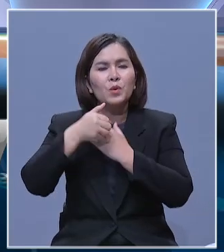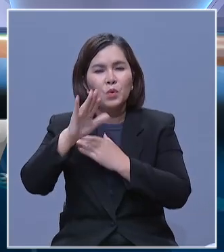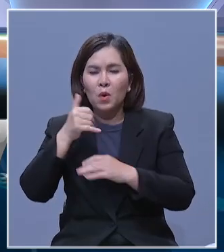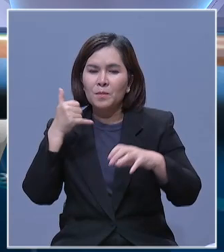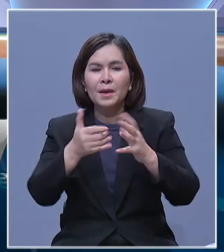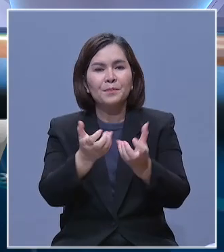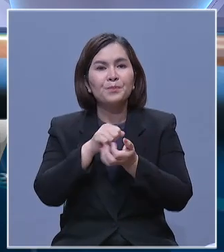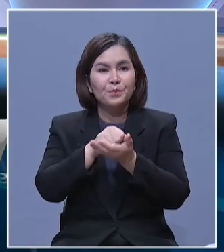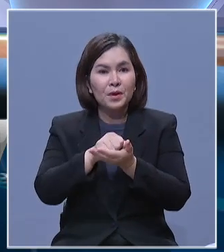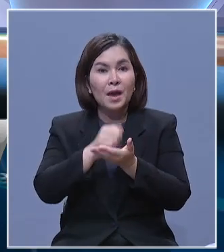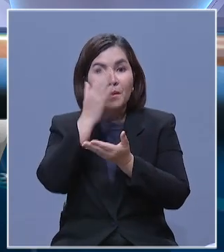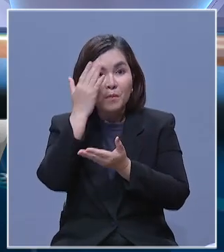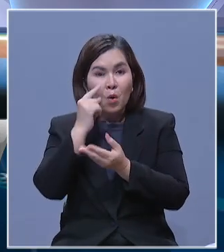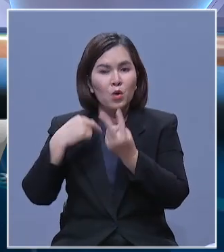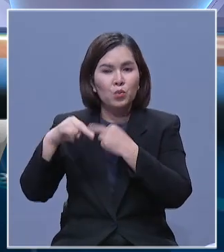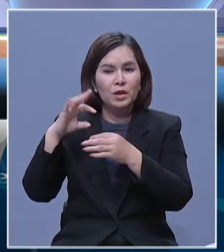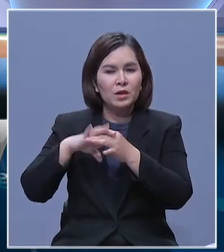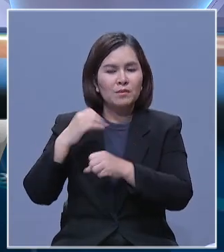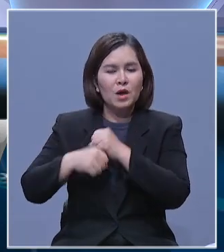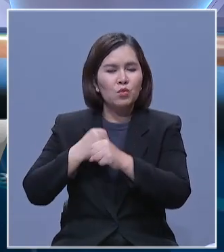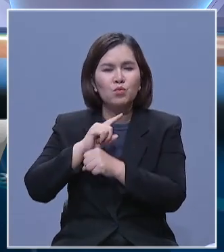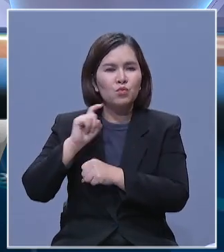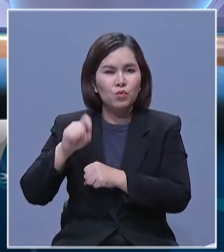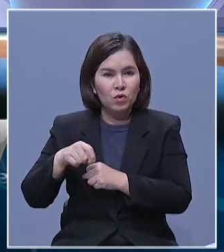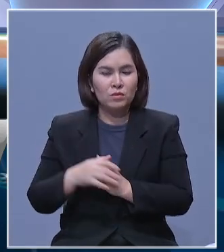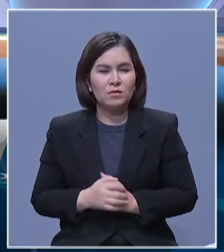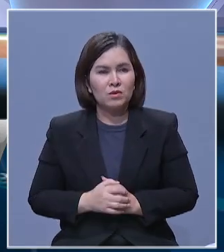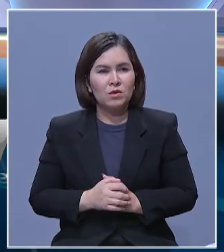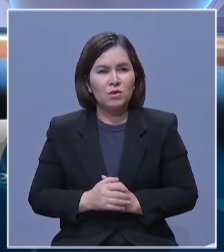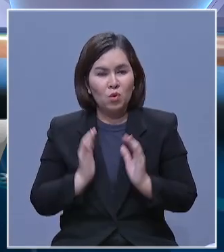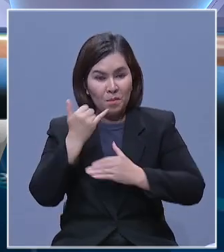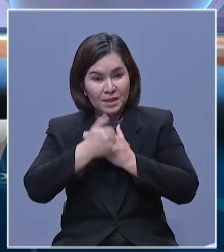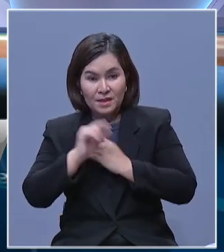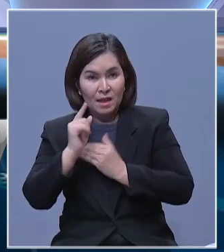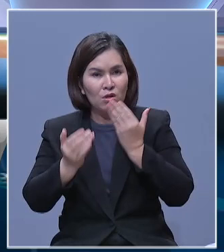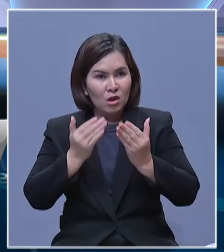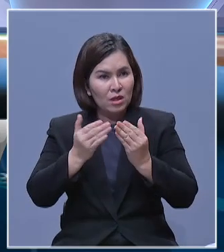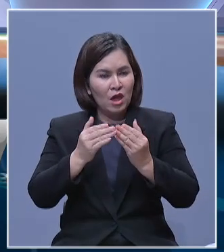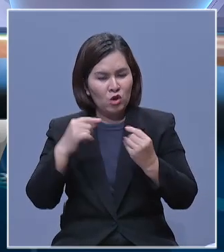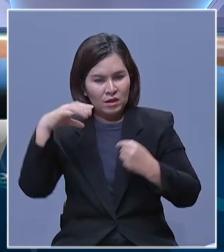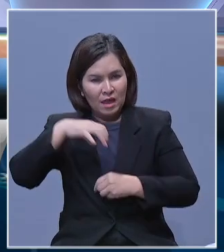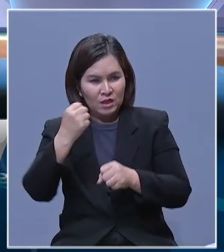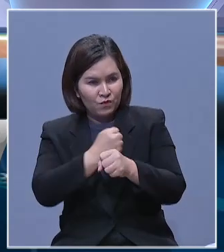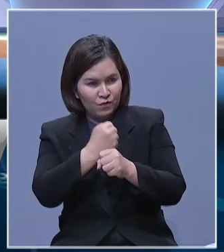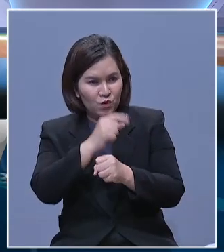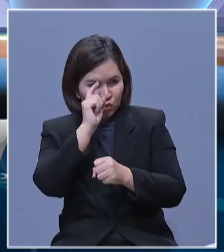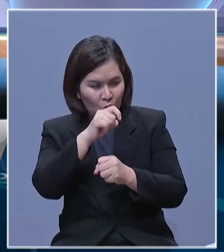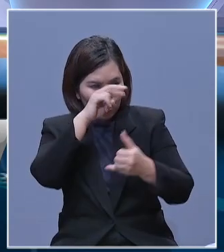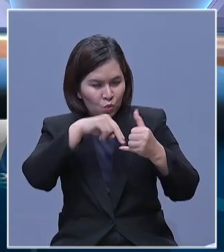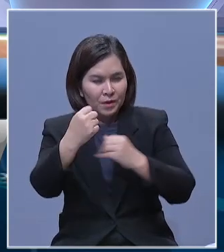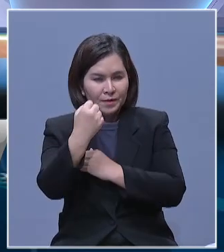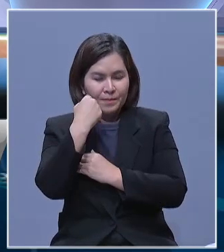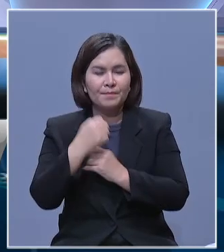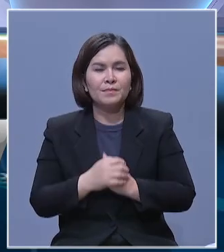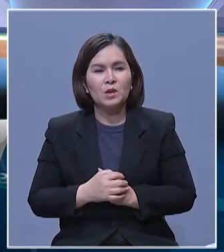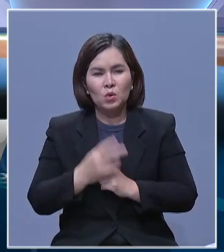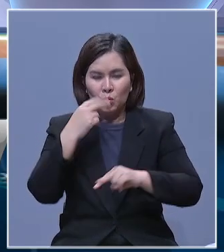บริการเพื่อจะได้หลีกเลี่ยงการตรวจสอบอายุแต่คำถามคือจริงๆมันเป็นหน้าที่ของทางสนามที่อาจต้องมีการตรวจสอบให้มันเข้มงวดกว่านี้ถูกม